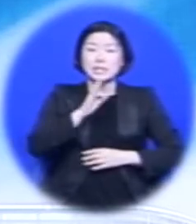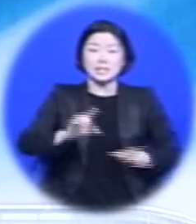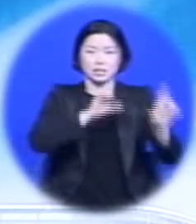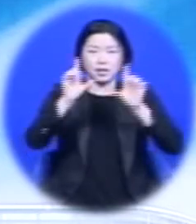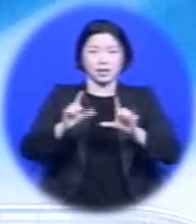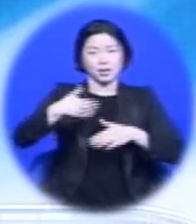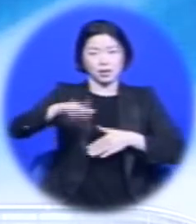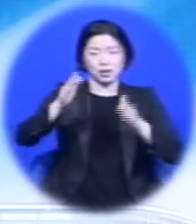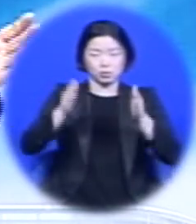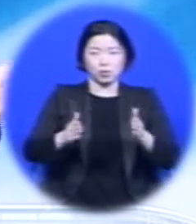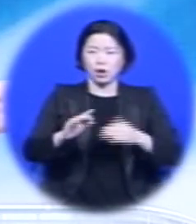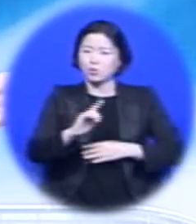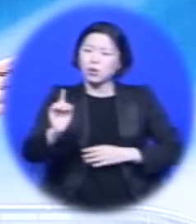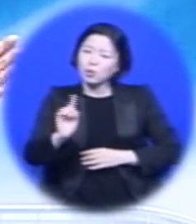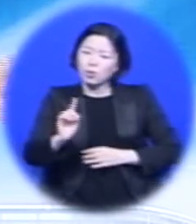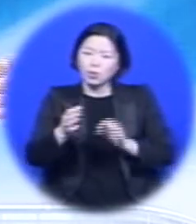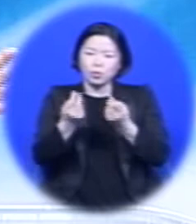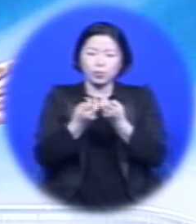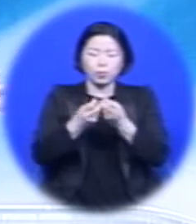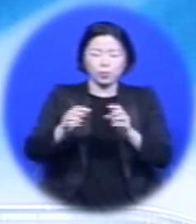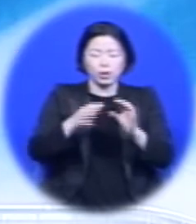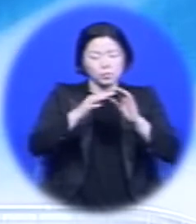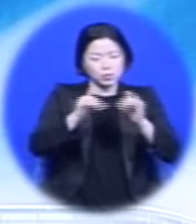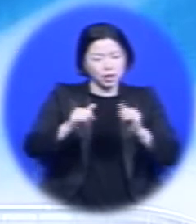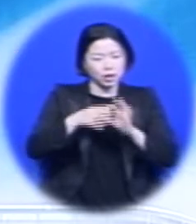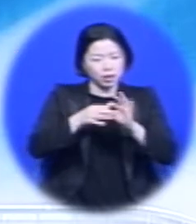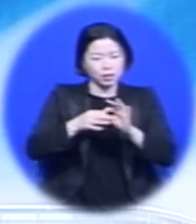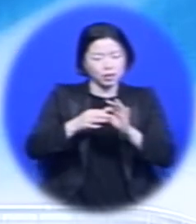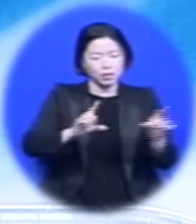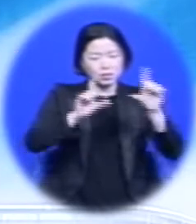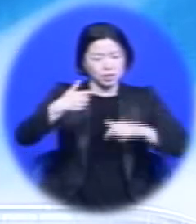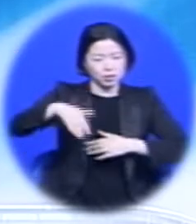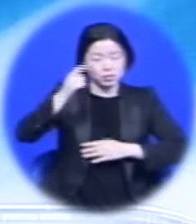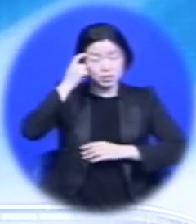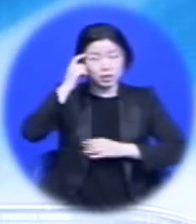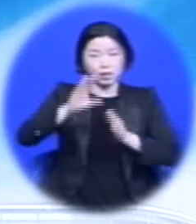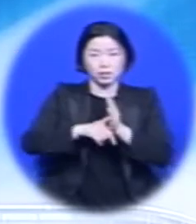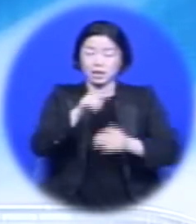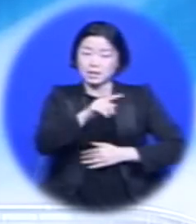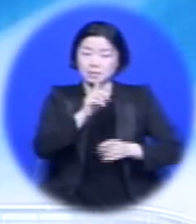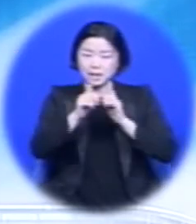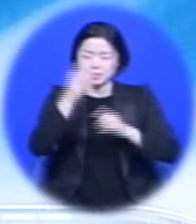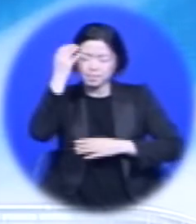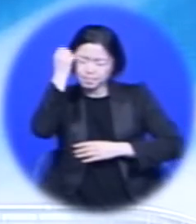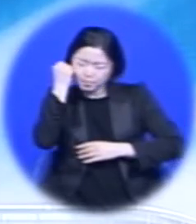동안에 내가 어떻게 인간관계를 맺으며 살지 하고 생각할 때이 말씀을 기억하면